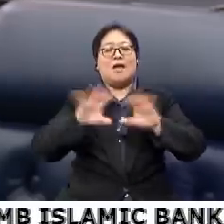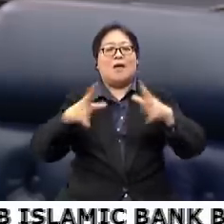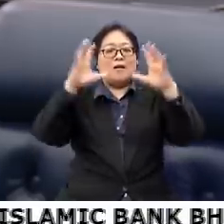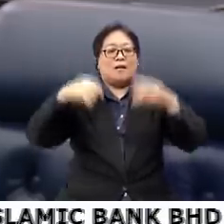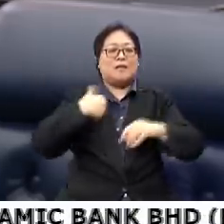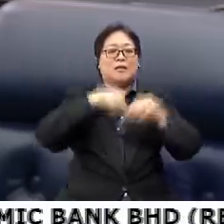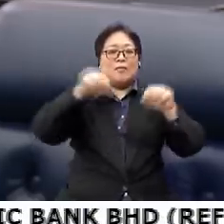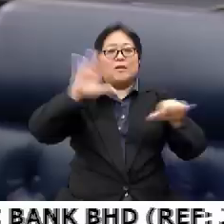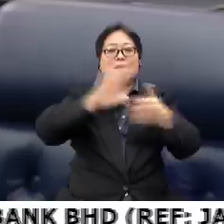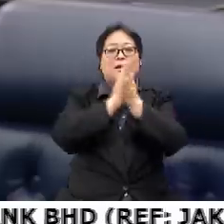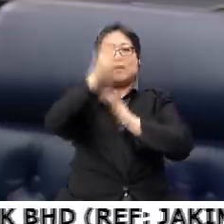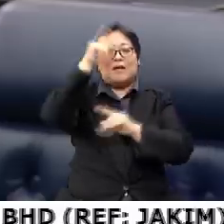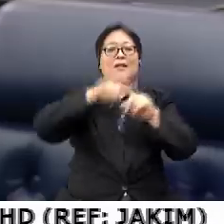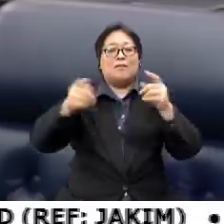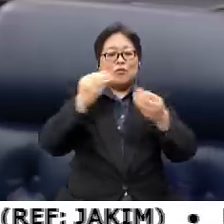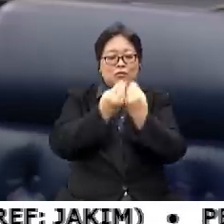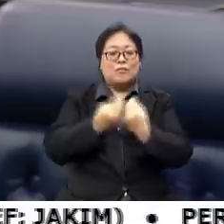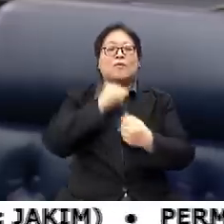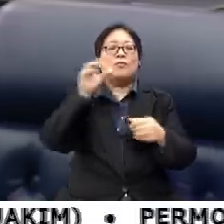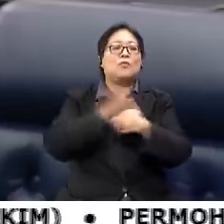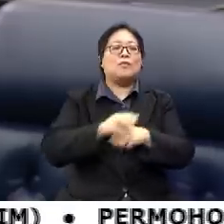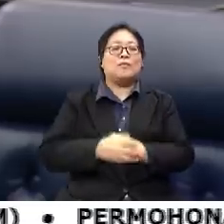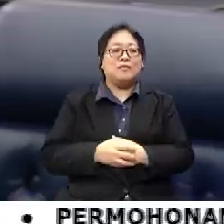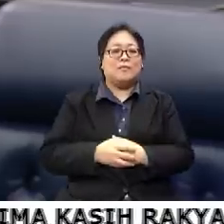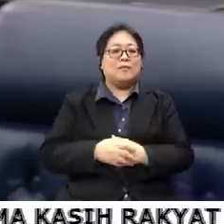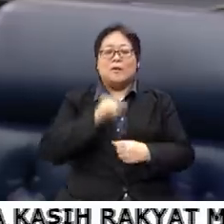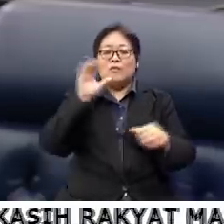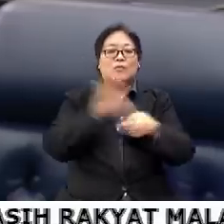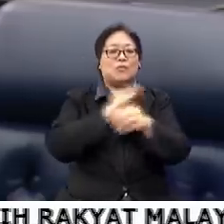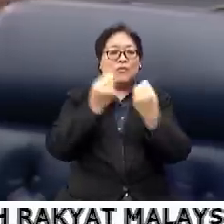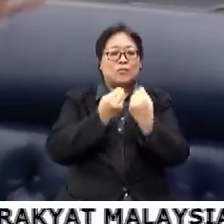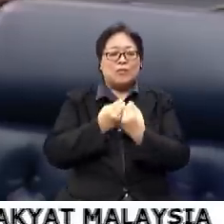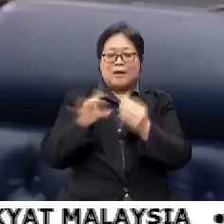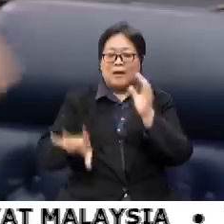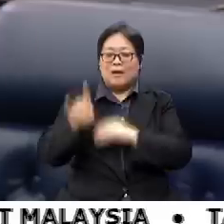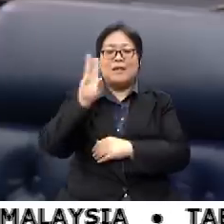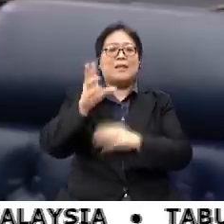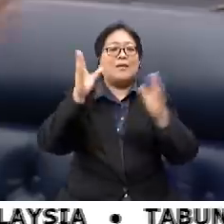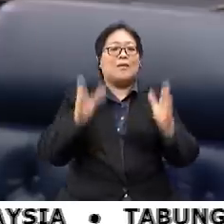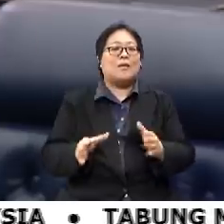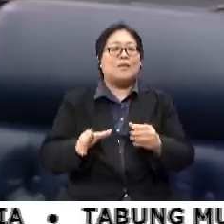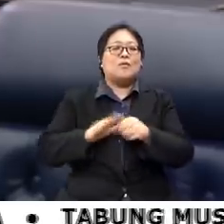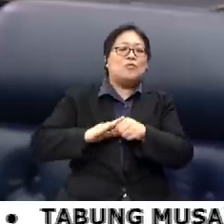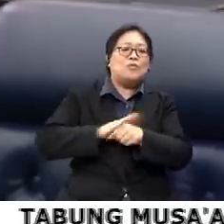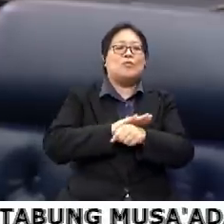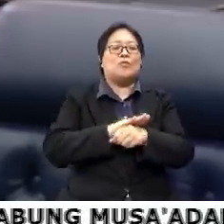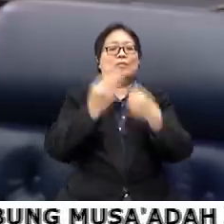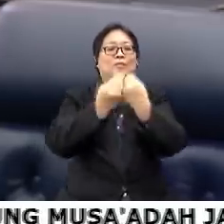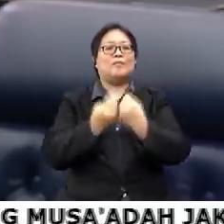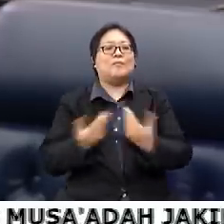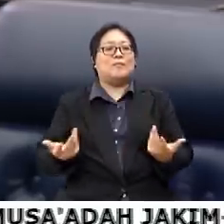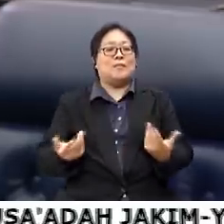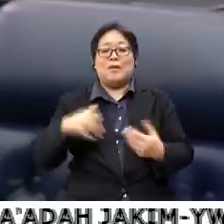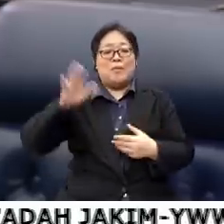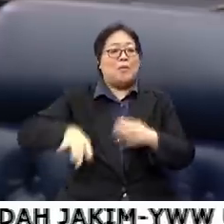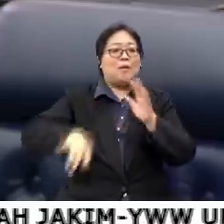jadi kerajaan sedangkan jumlah pun tak cukup. Tak cukup jumlah, lantik 6 orang untuk mencukupkan jumlah. Ini tak